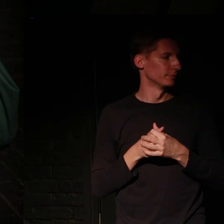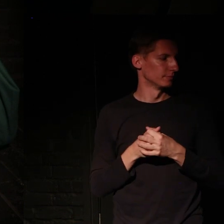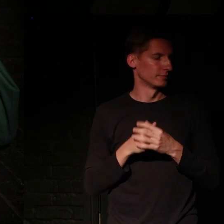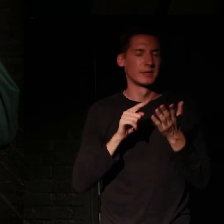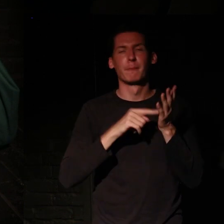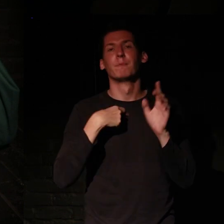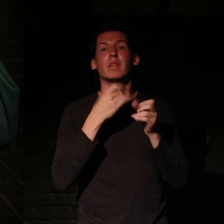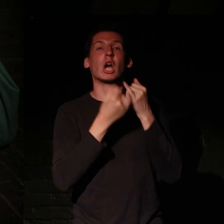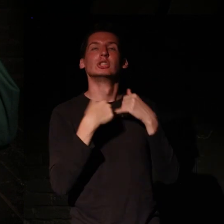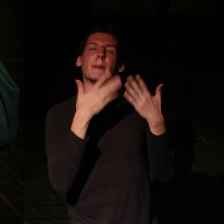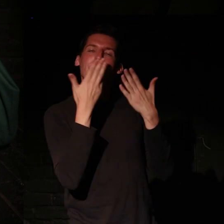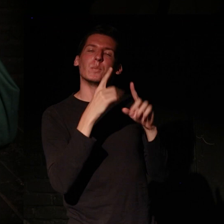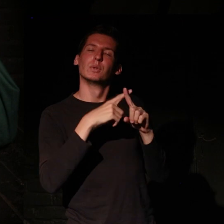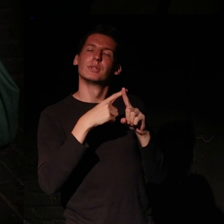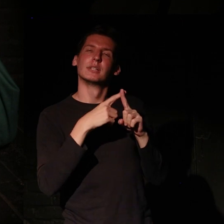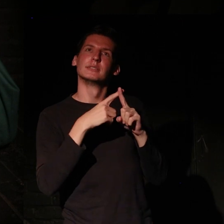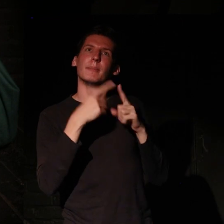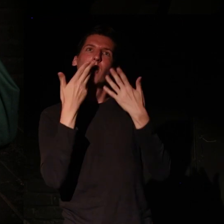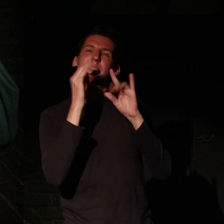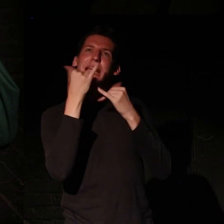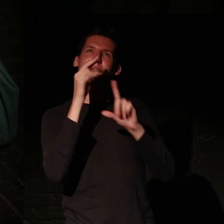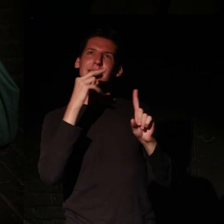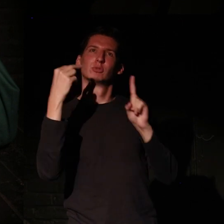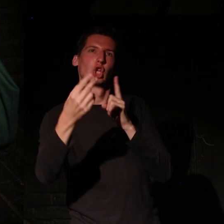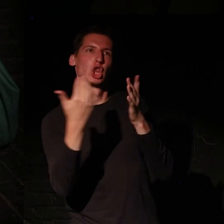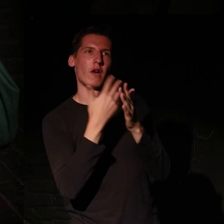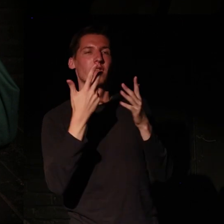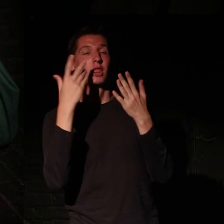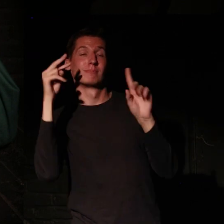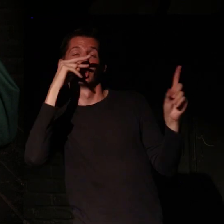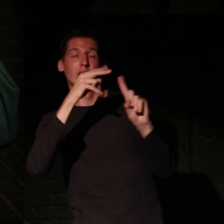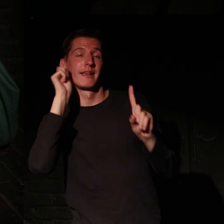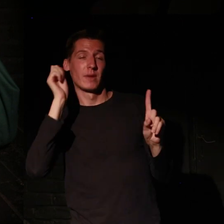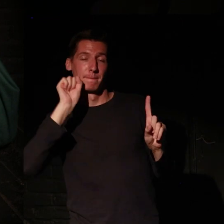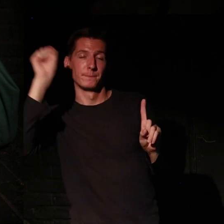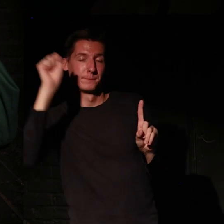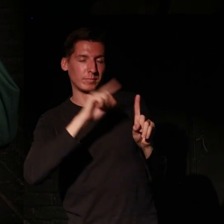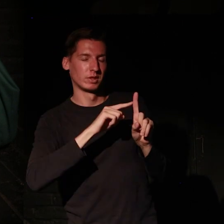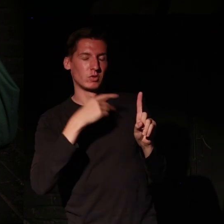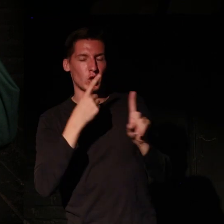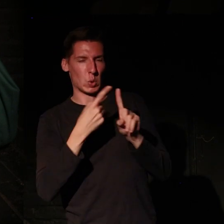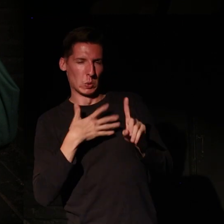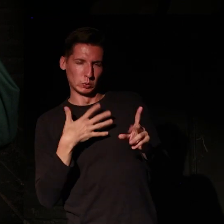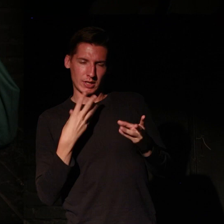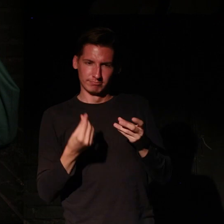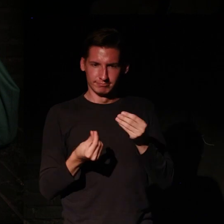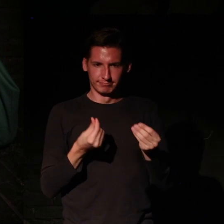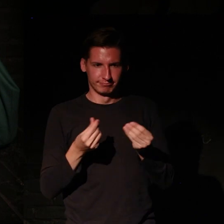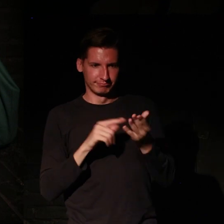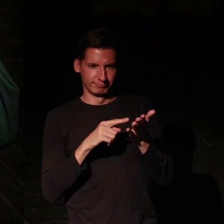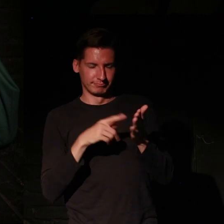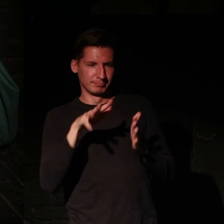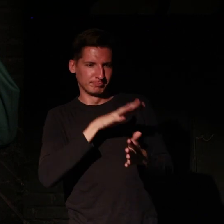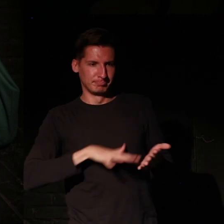do takiego pozytywnego spojrzenia feministycznego, tej hermeneutyki podejrzeń, która, tak jak